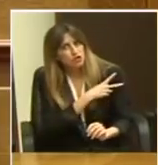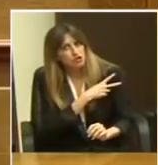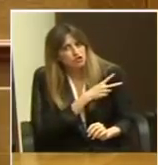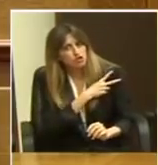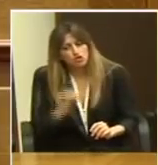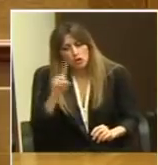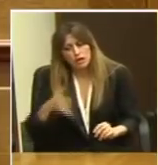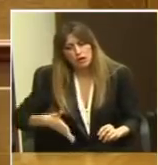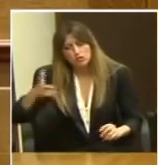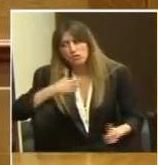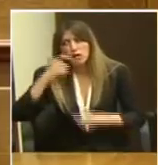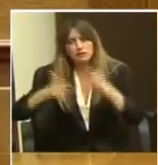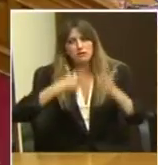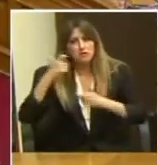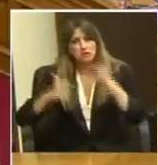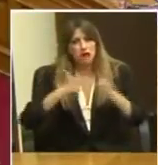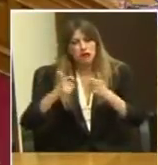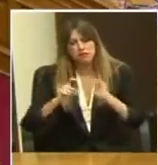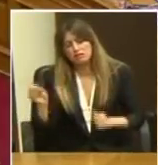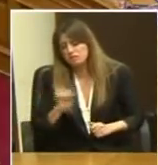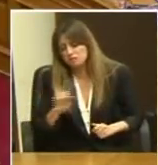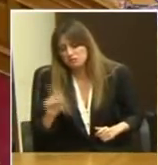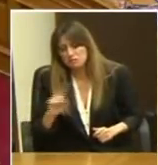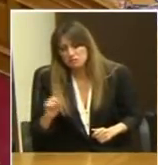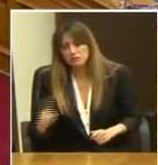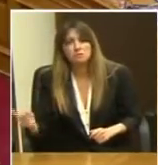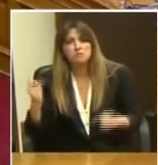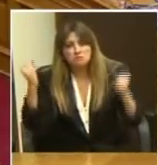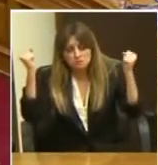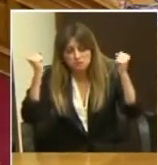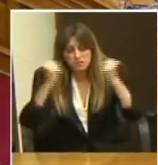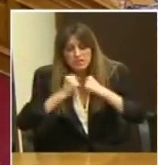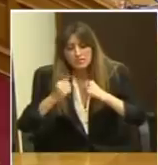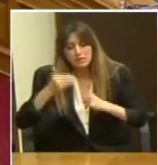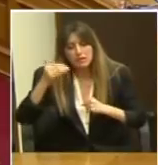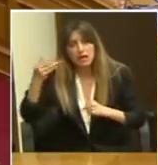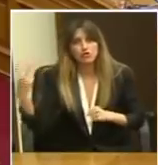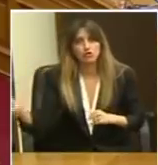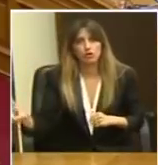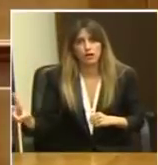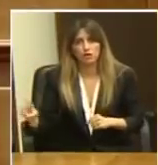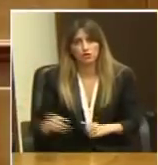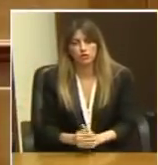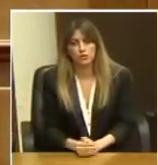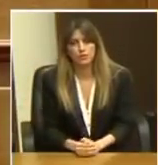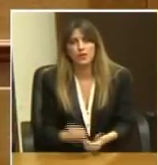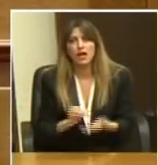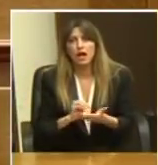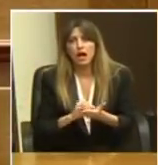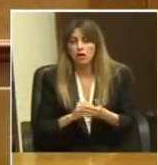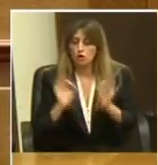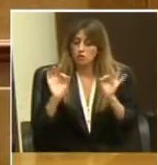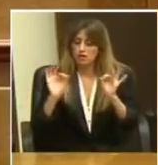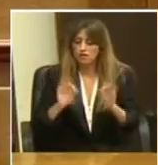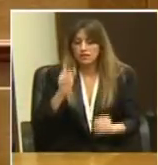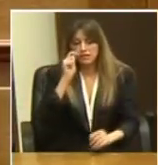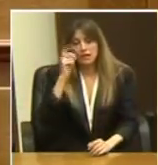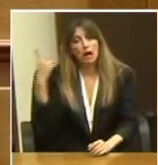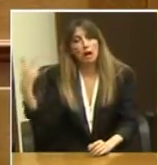Χάνεται το πολιτικό του μέλλον. Και οι πολιτικές ερηνίες του παρελθόντος που κατέστρεψαν τον Ναΐμι στον πατέρα του είναι πάλι εδώ